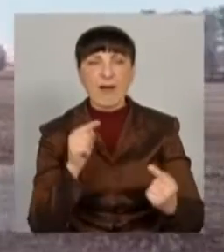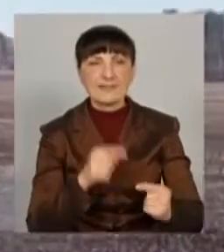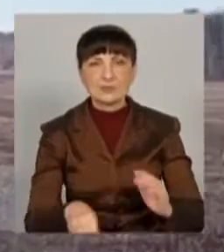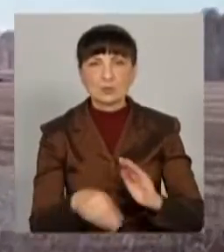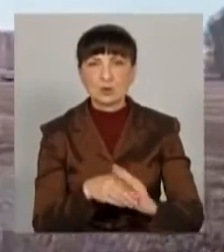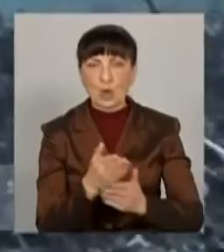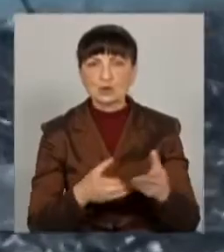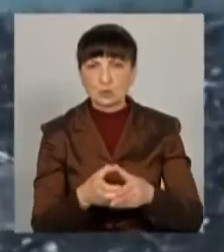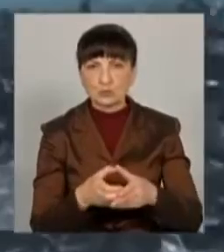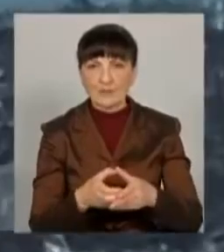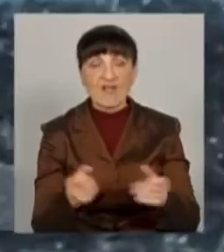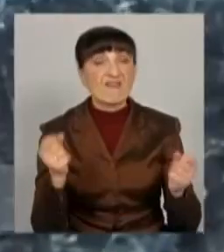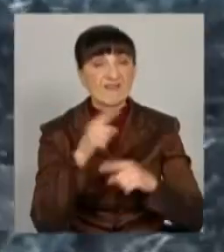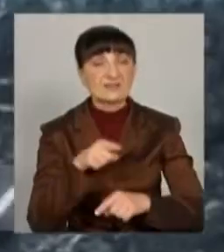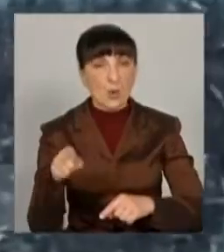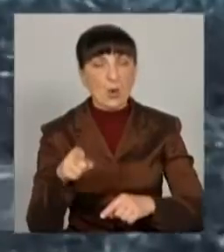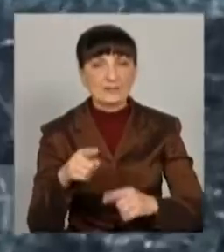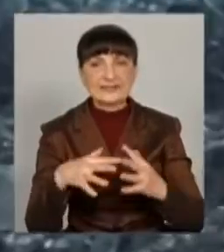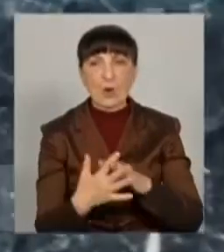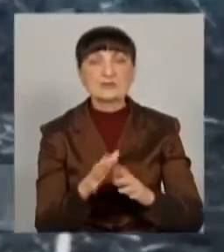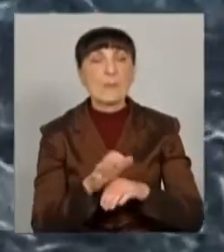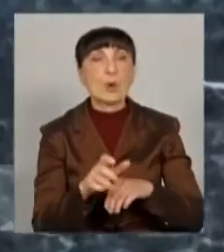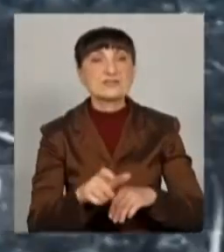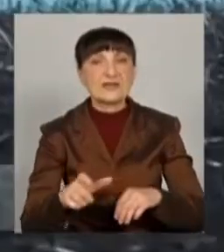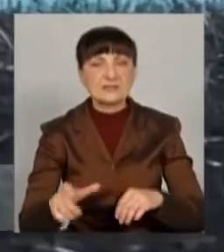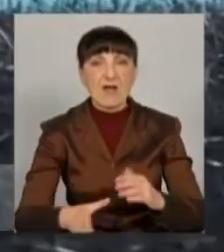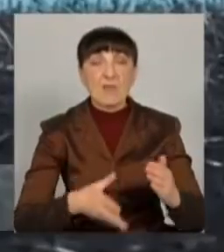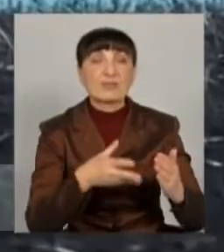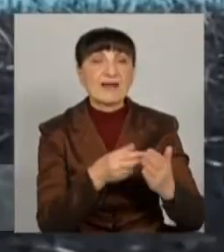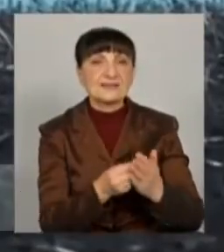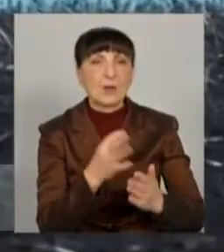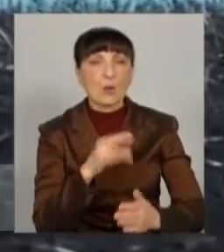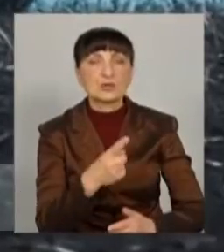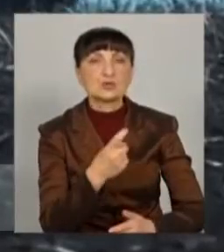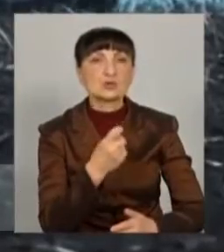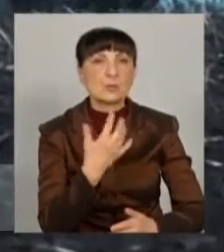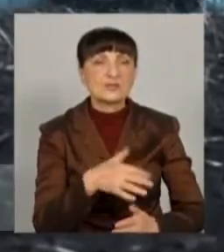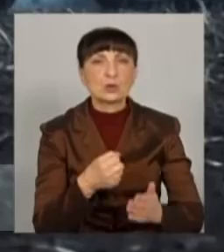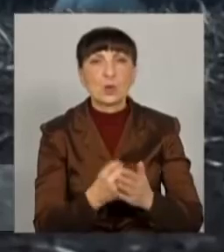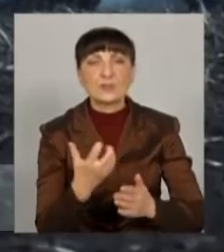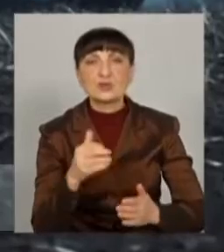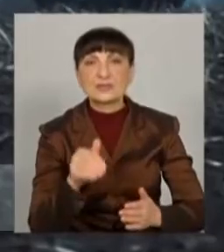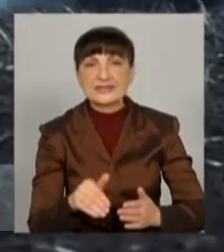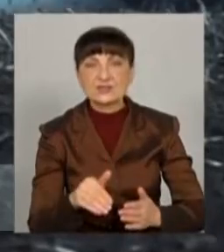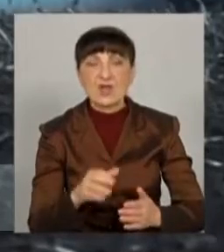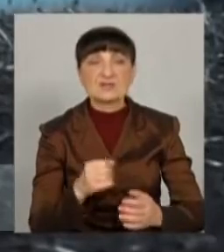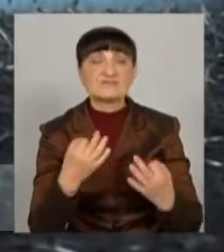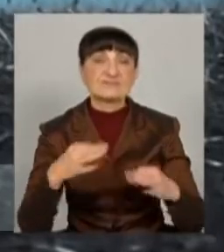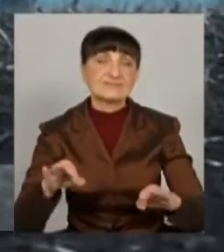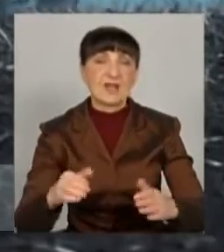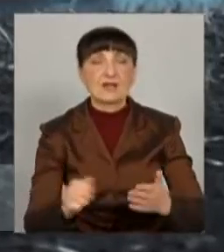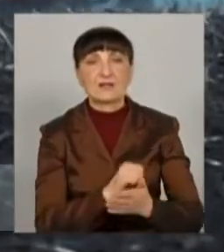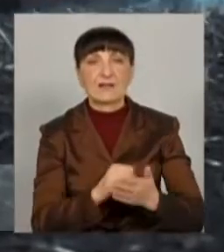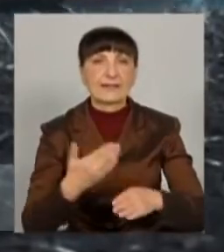антикоррупционная служба. Выяснилось, что сельхозпроизводители платили от 100 до 500 тысяч тенге за беспрепятственное